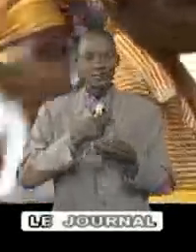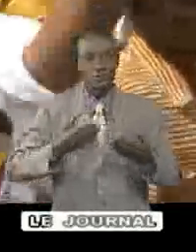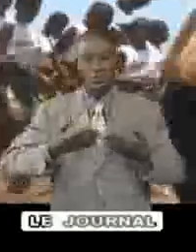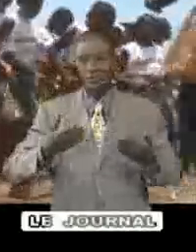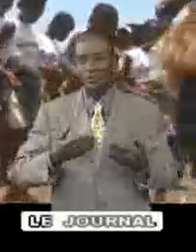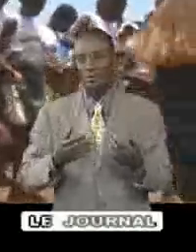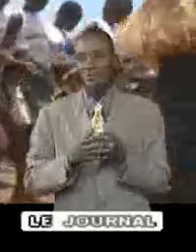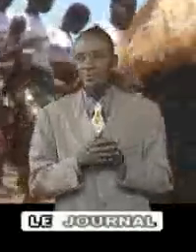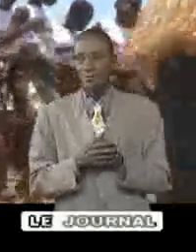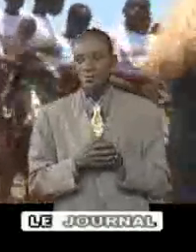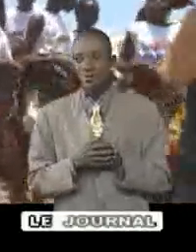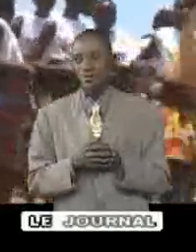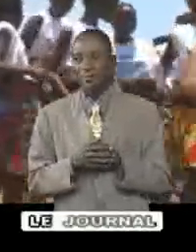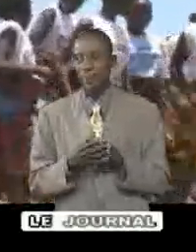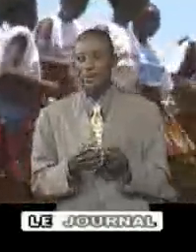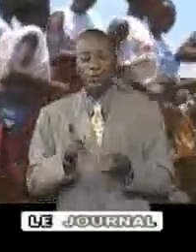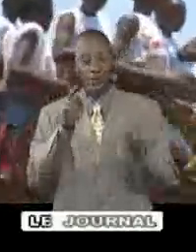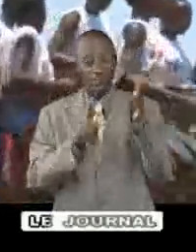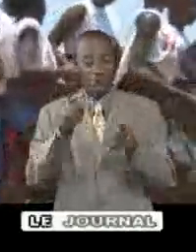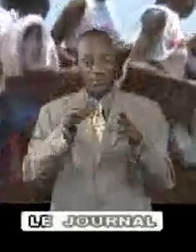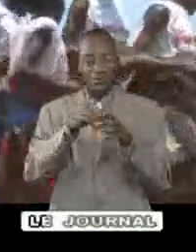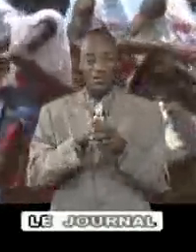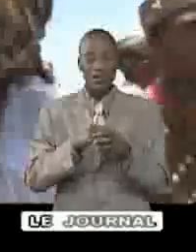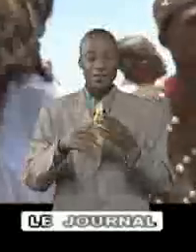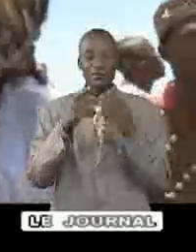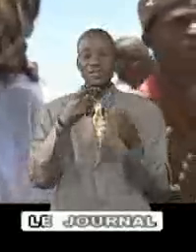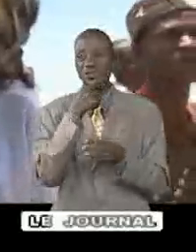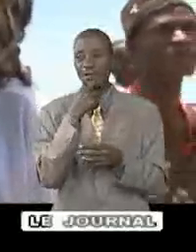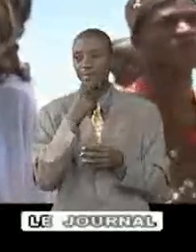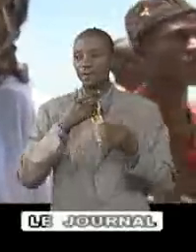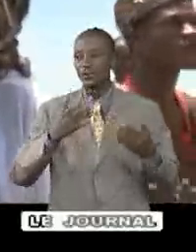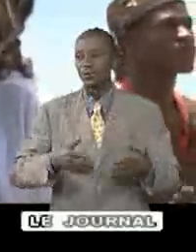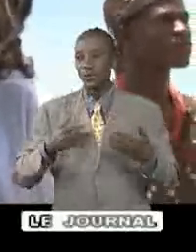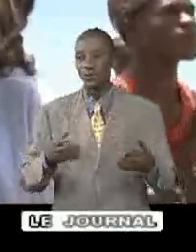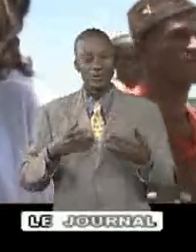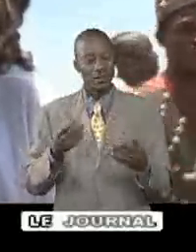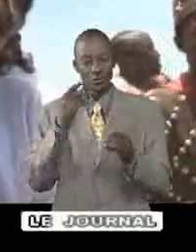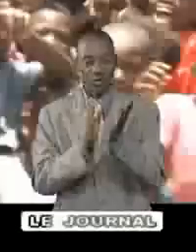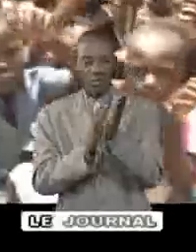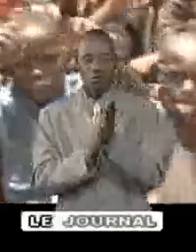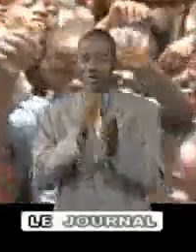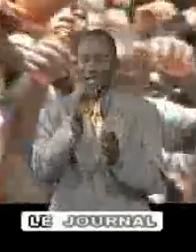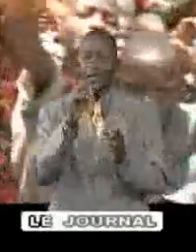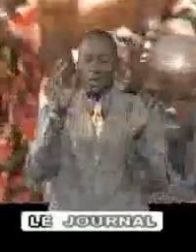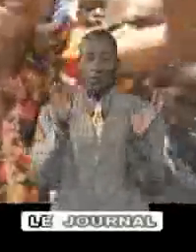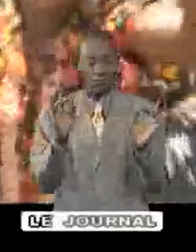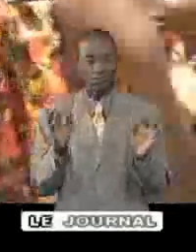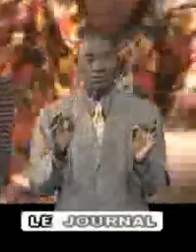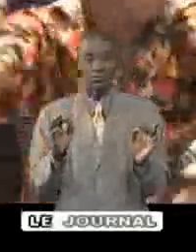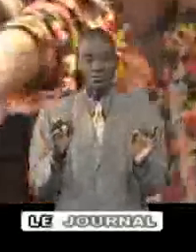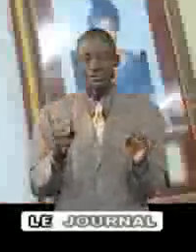habitants de Tshikapa qui ont bien reçu l'idée de la construction d'une école de métier de type moderne n'ont pas tari d'initiative pour